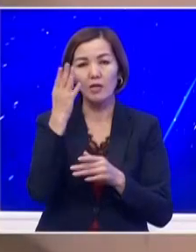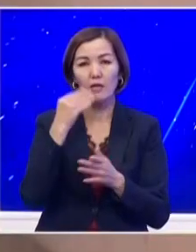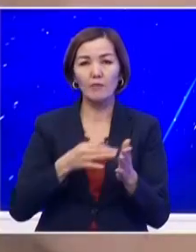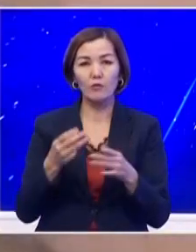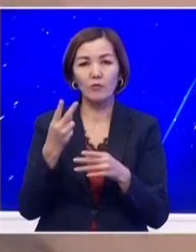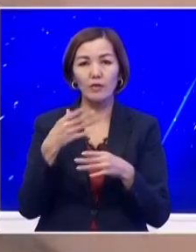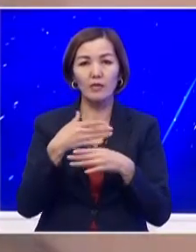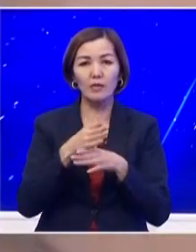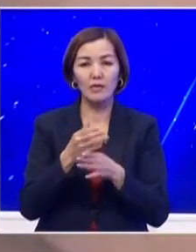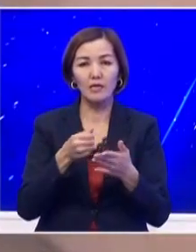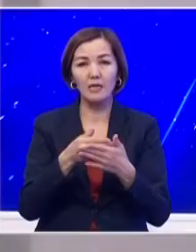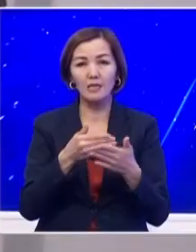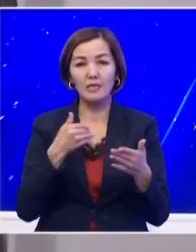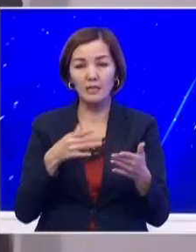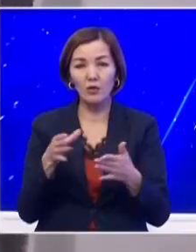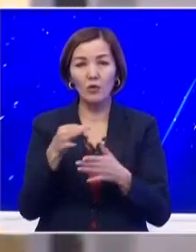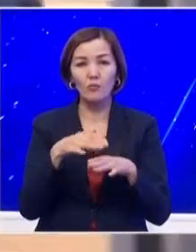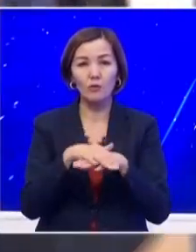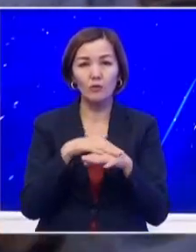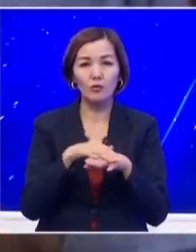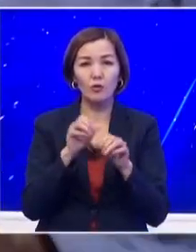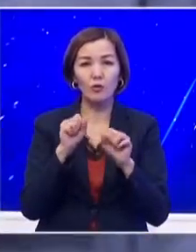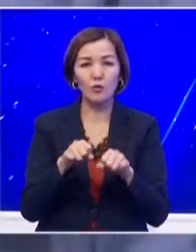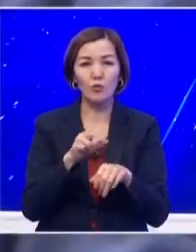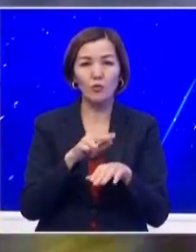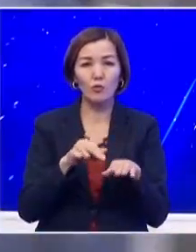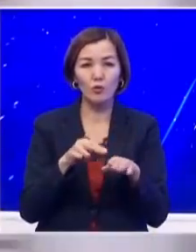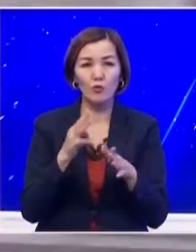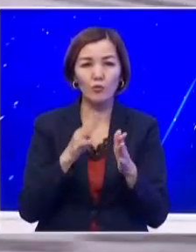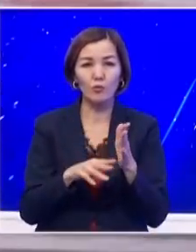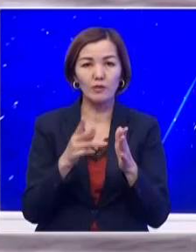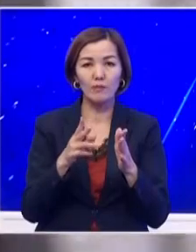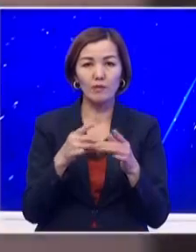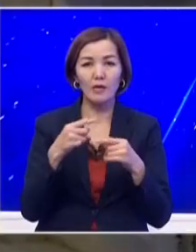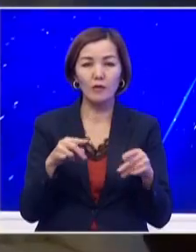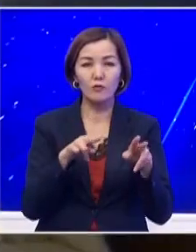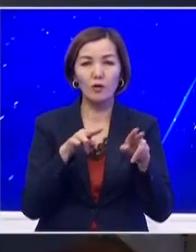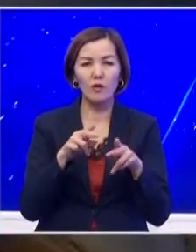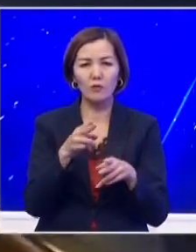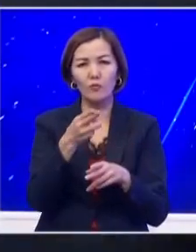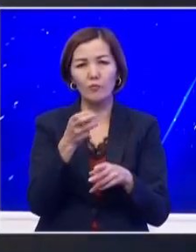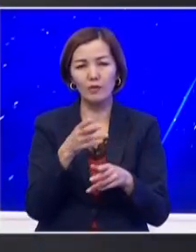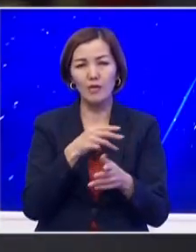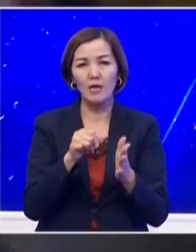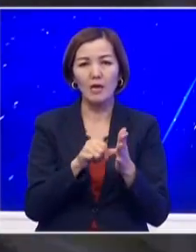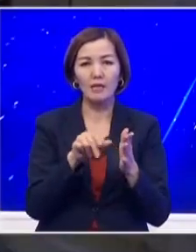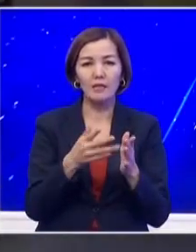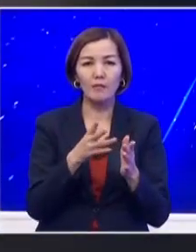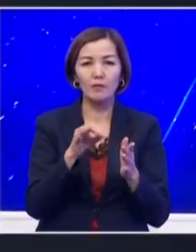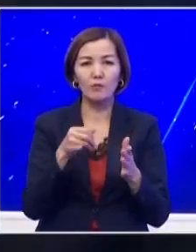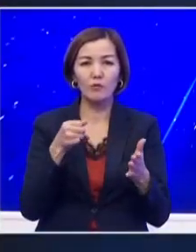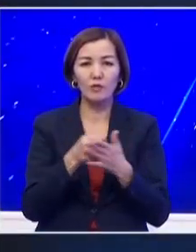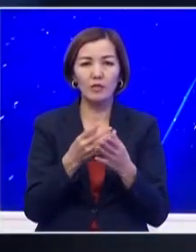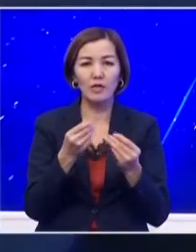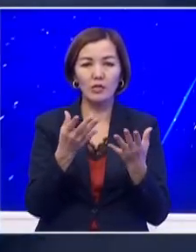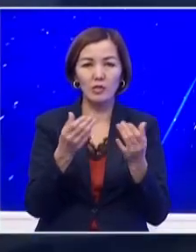екке бөлінгенге дейін облыс тұрғындары құқық қорғау органдарына 91 түрлі қару өткізіп 6,5 миллион теңгеге дейін